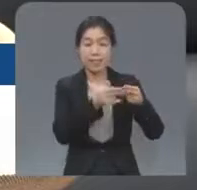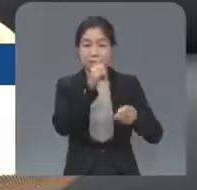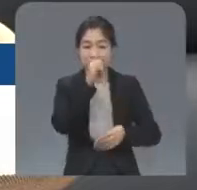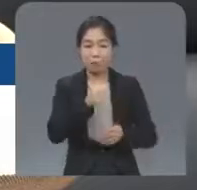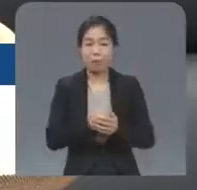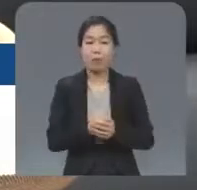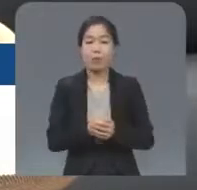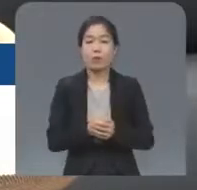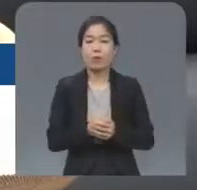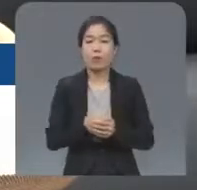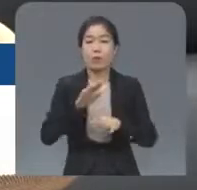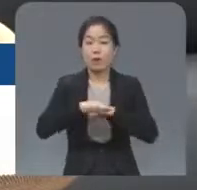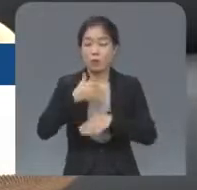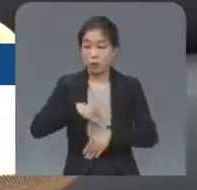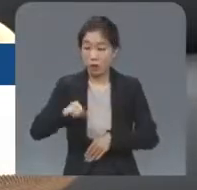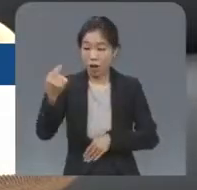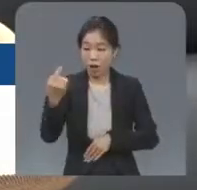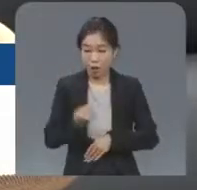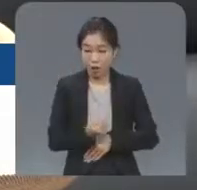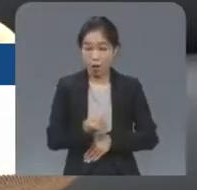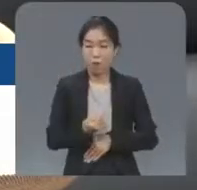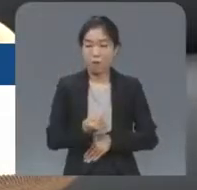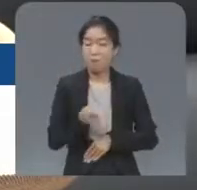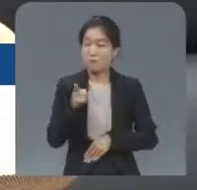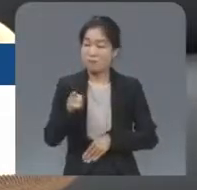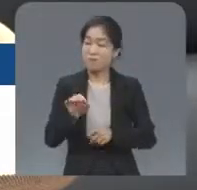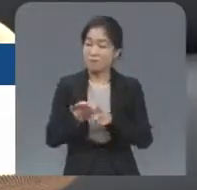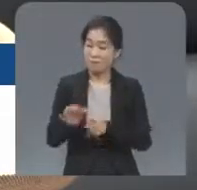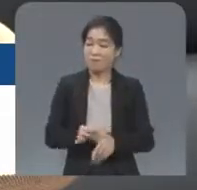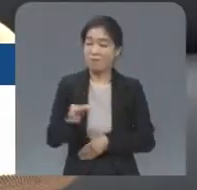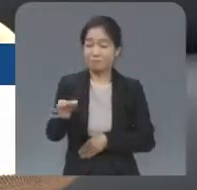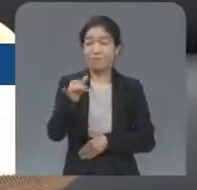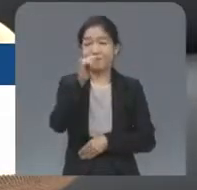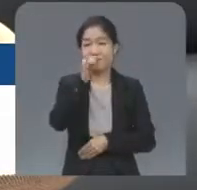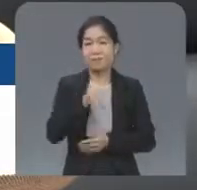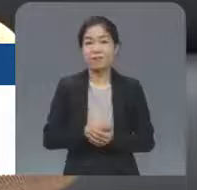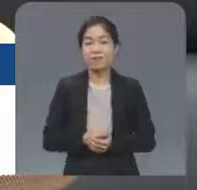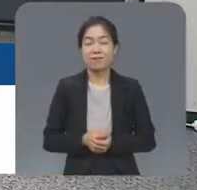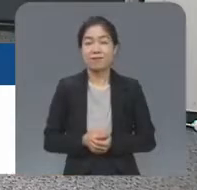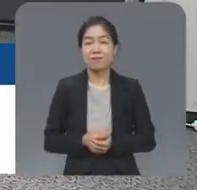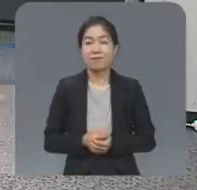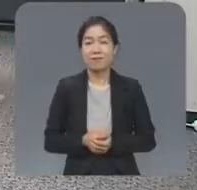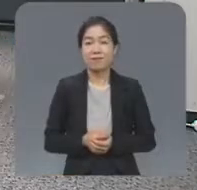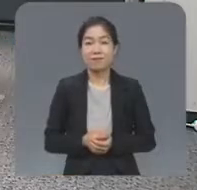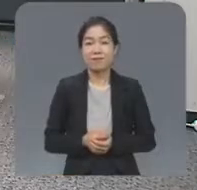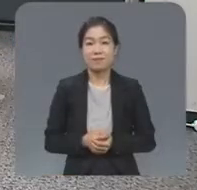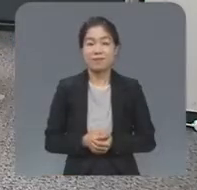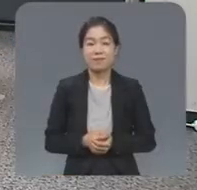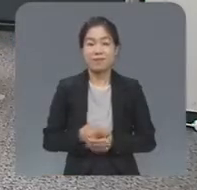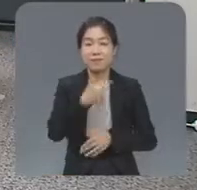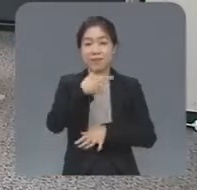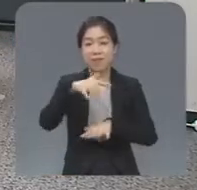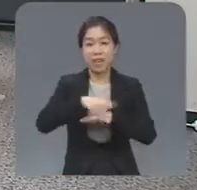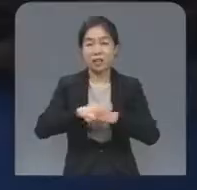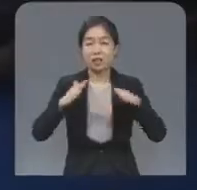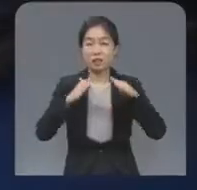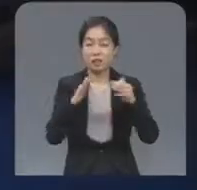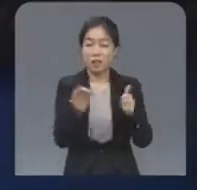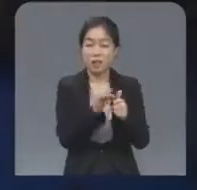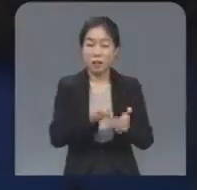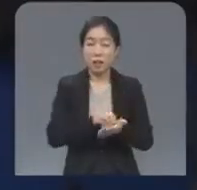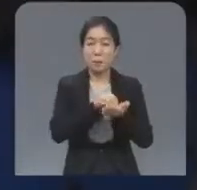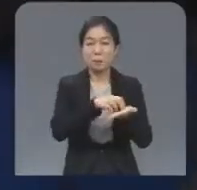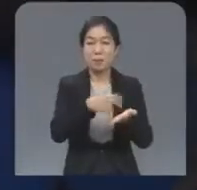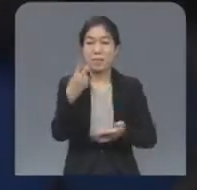들고 또 손녀 손녀들이 오면은 걔들한테 용돈도 좀 주고. 대전 지역 주택연금